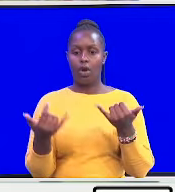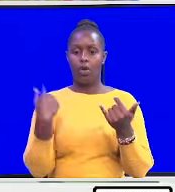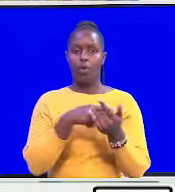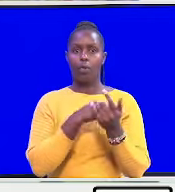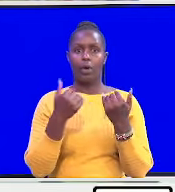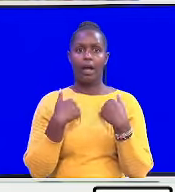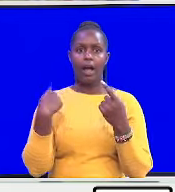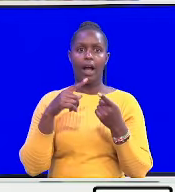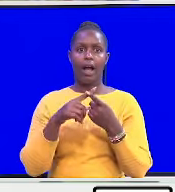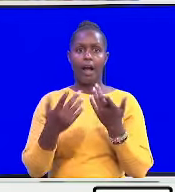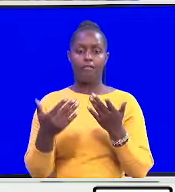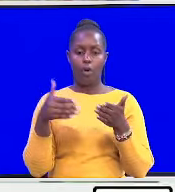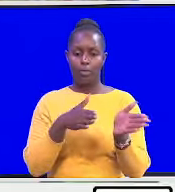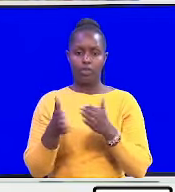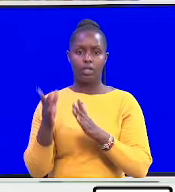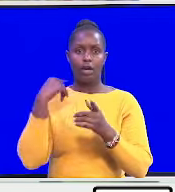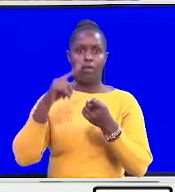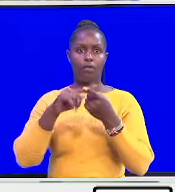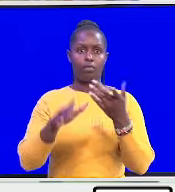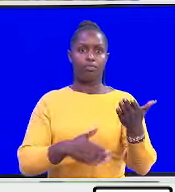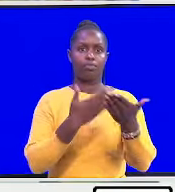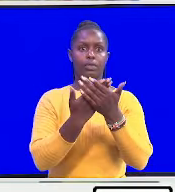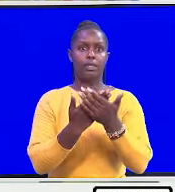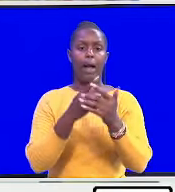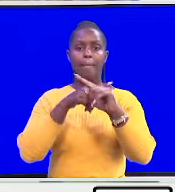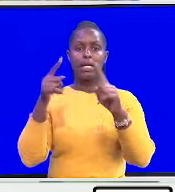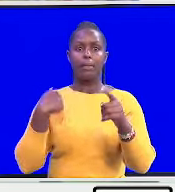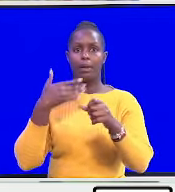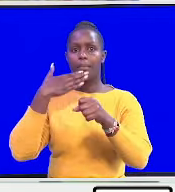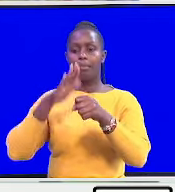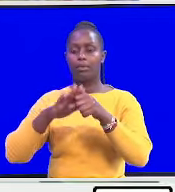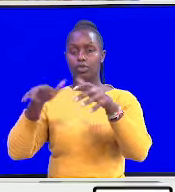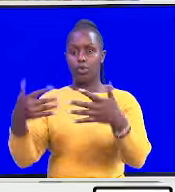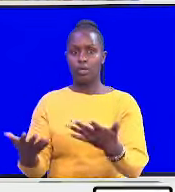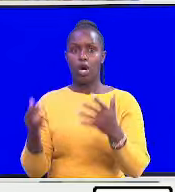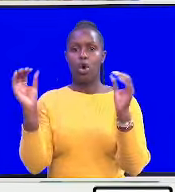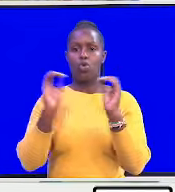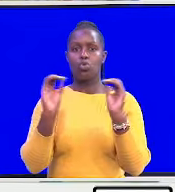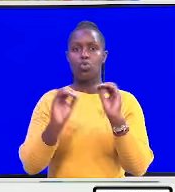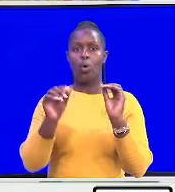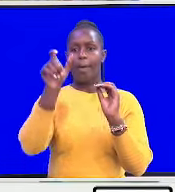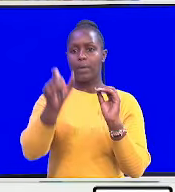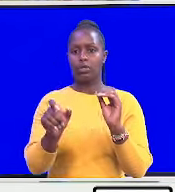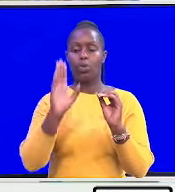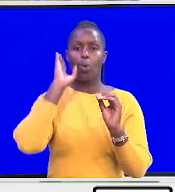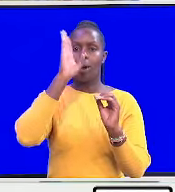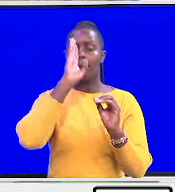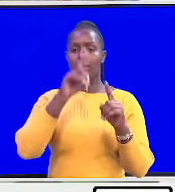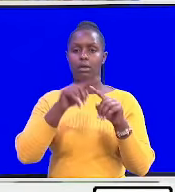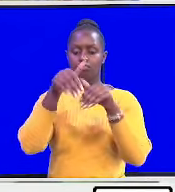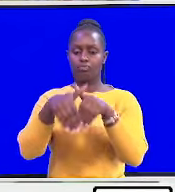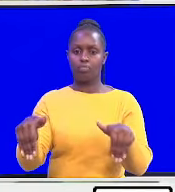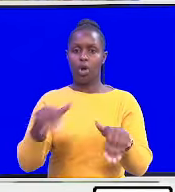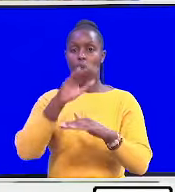kukata rufaa na hilo ni jambo ambalo litaendelea. Kile ambacho nitakuhakikishia ni kwamba hakuna mtu yeyote atawachwa nje